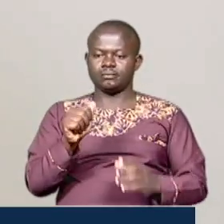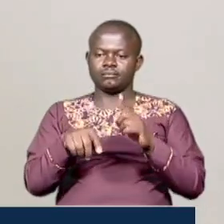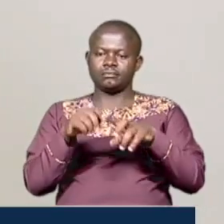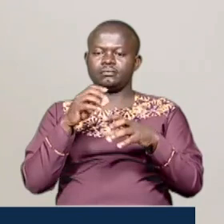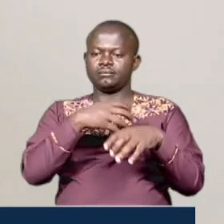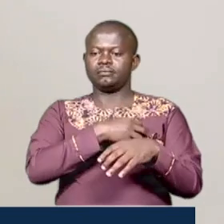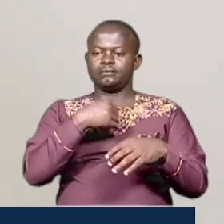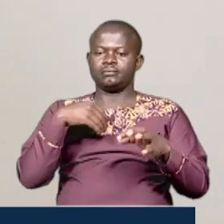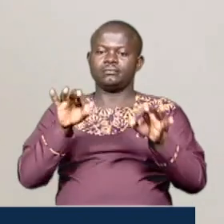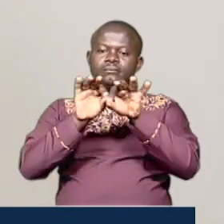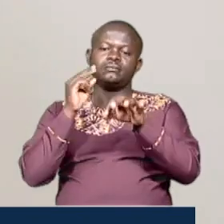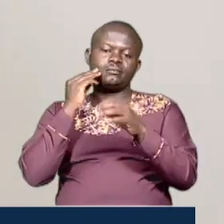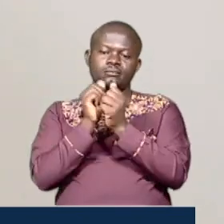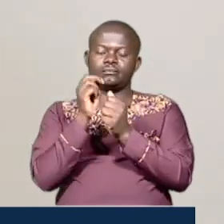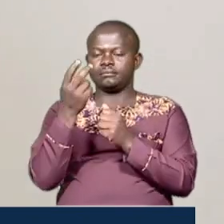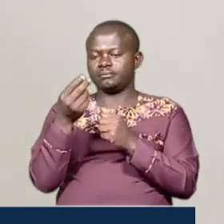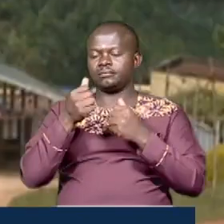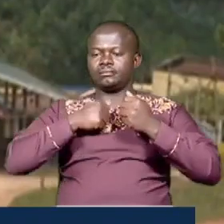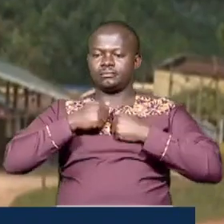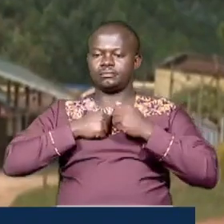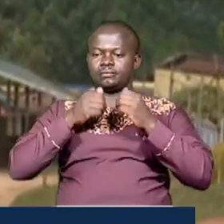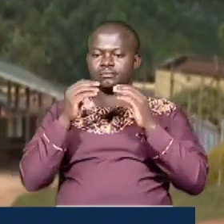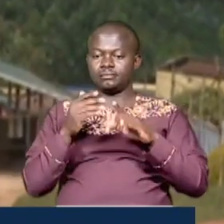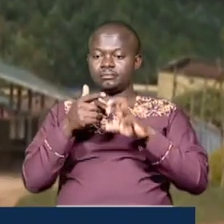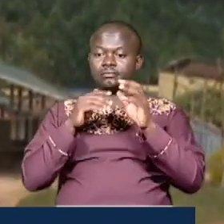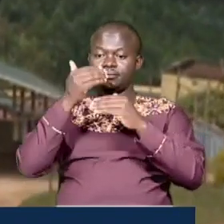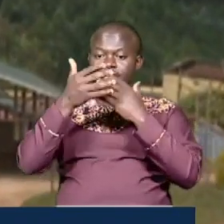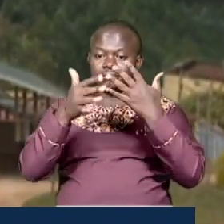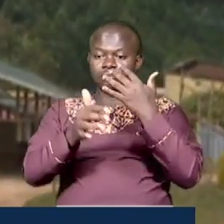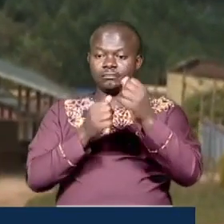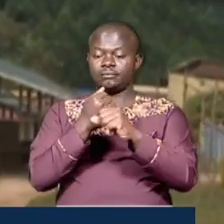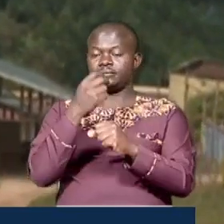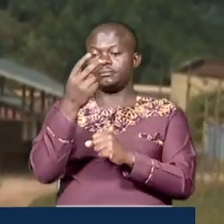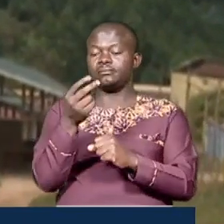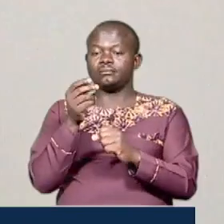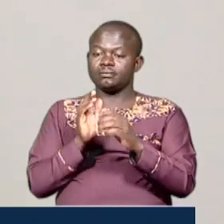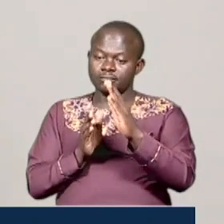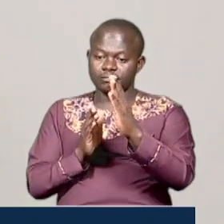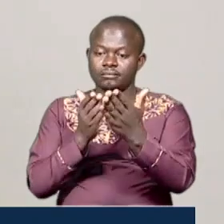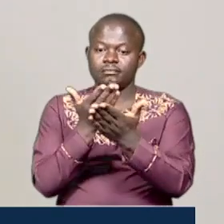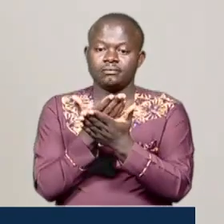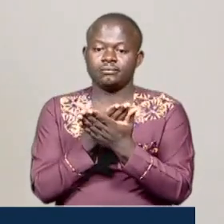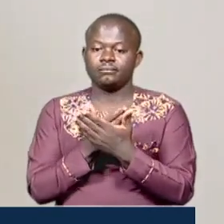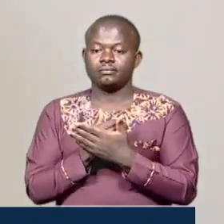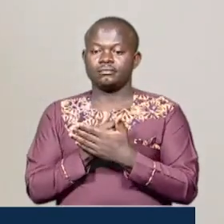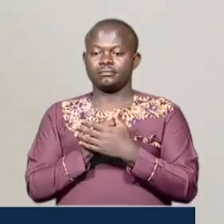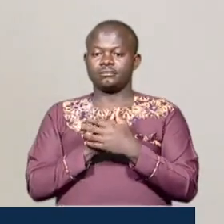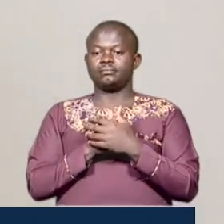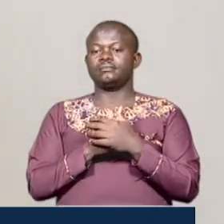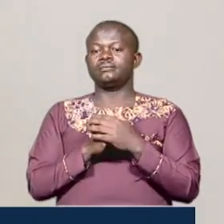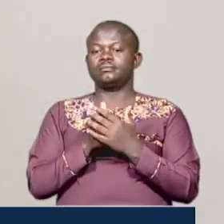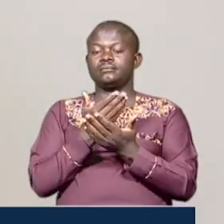imitungo ifite agaciro ka miliyoni 12 z'amafaranga y'u Rwanda ariko hashize imyaka isaga ibiri ayirukaho ntegera ngo she